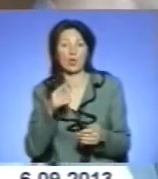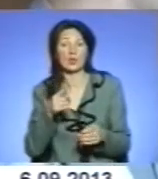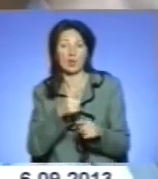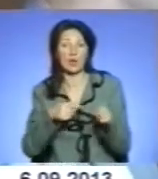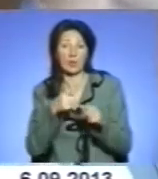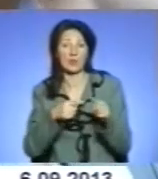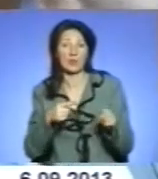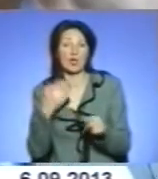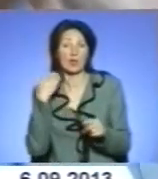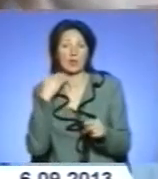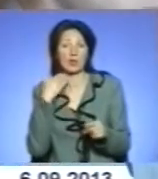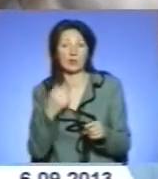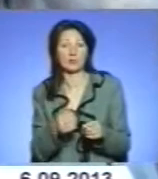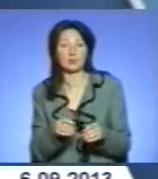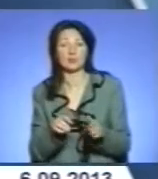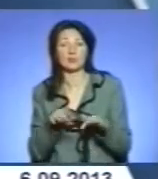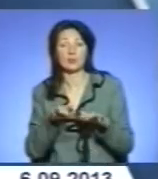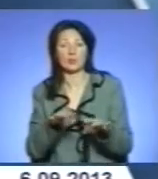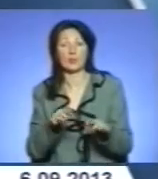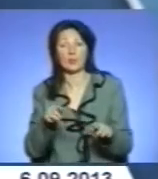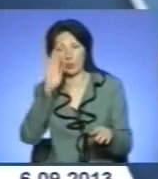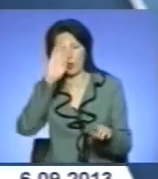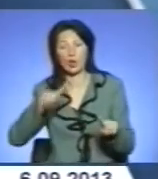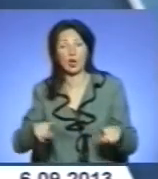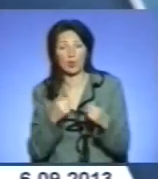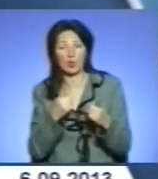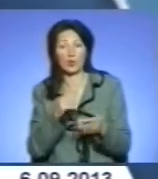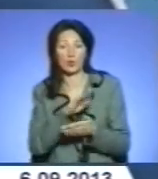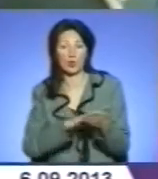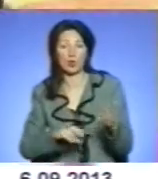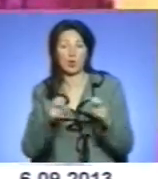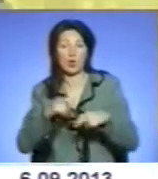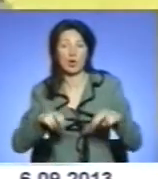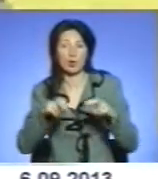Кримінальне провадження відновлено, підозрювано арештовано, триває розслідування.